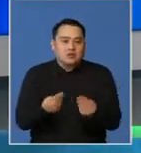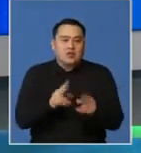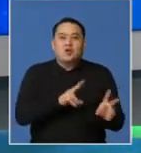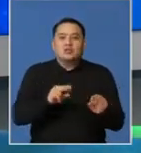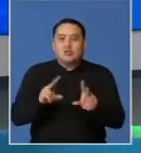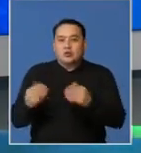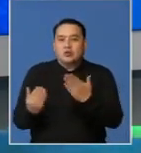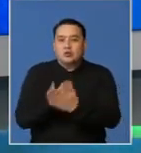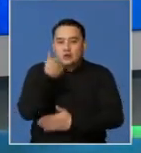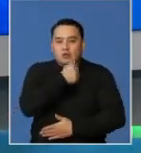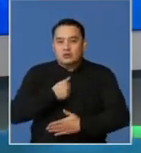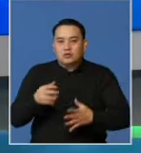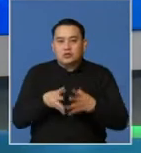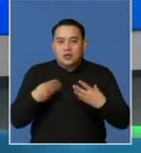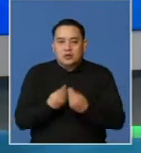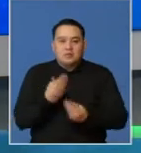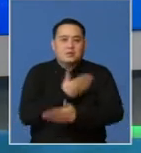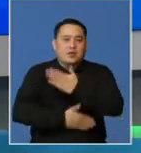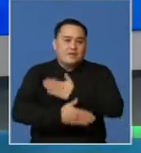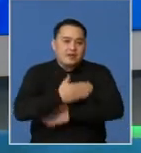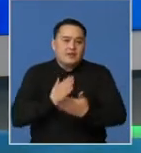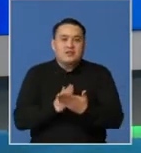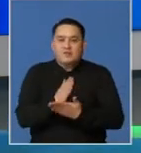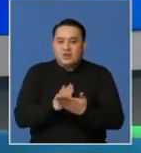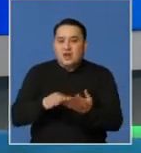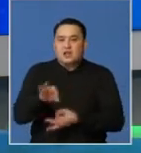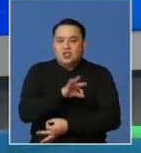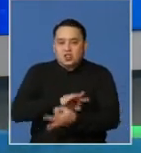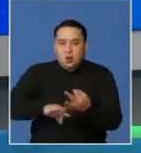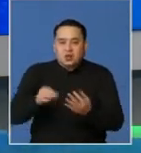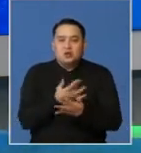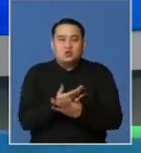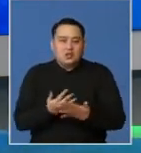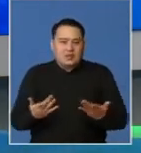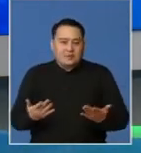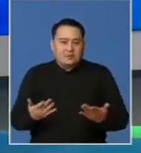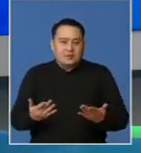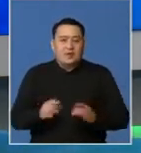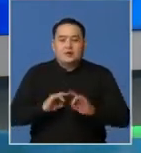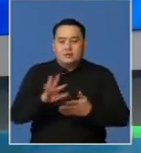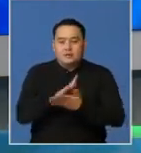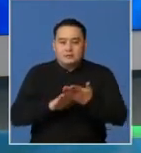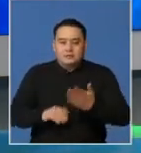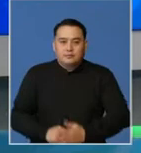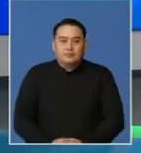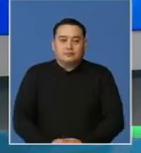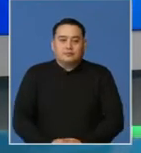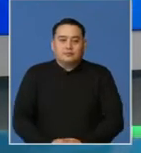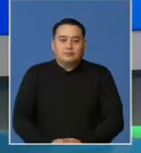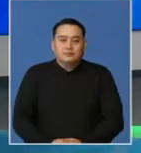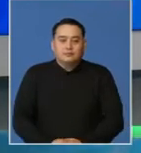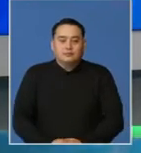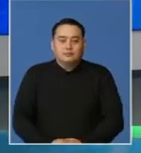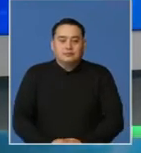В числе счастливых новоселов – многодетные семьи, инвалиды, ветераны, сироты и другие. Подробности в материале Дамира